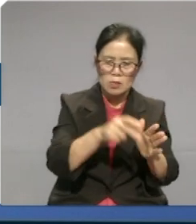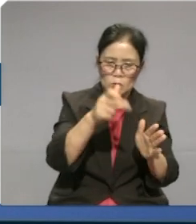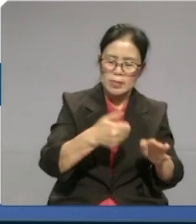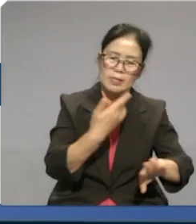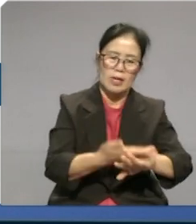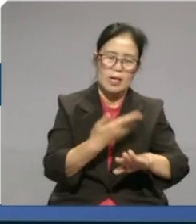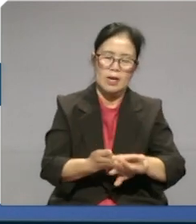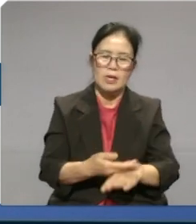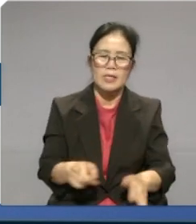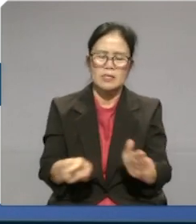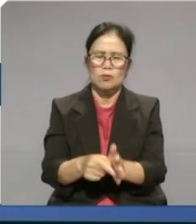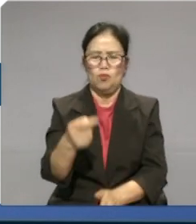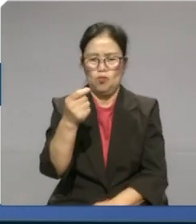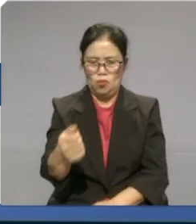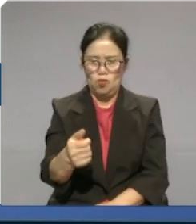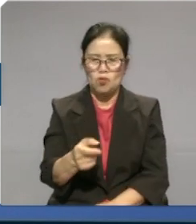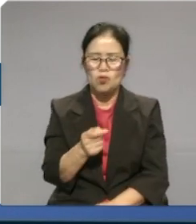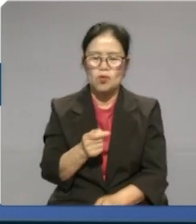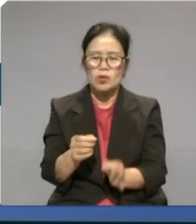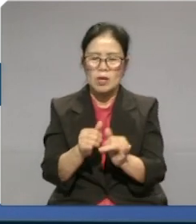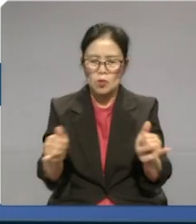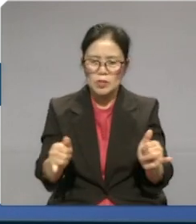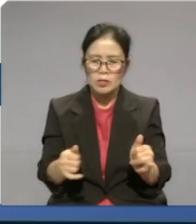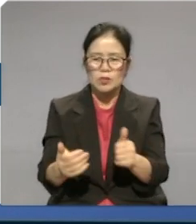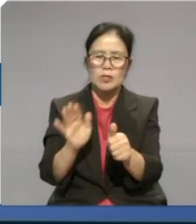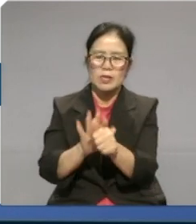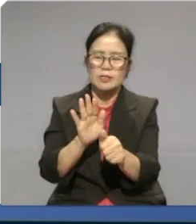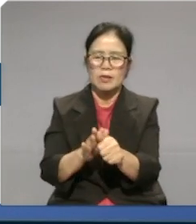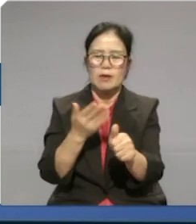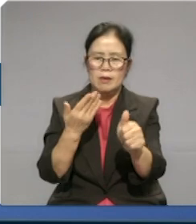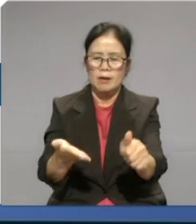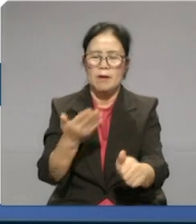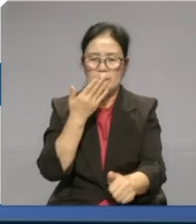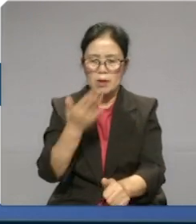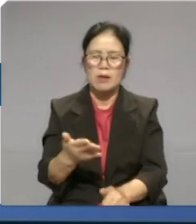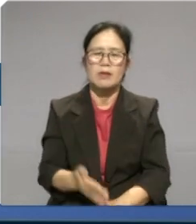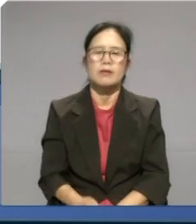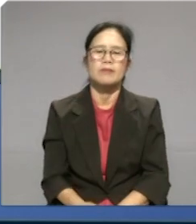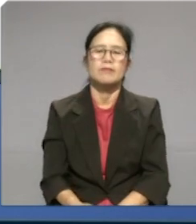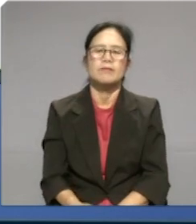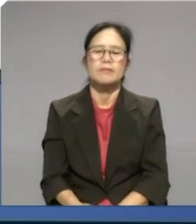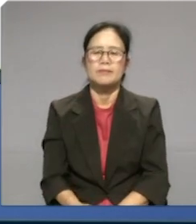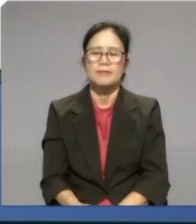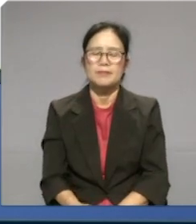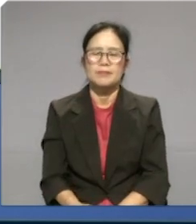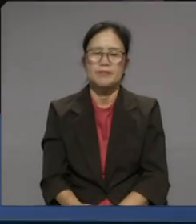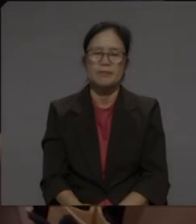신용카드와 달리 저신용 소상공인분들도 혜택을 받으실 수 있도록 하였습니다.